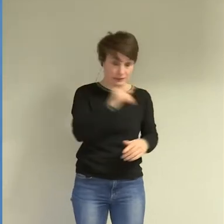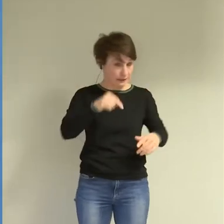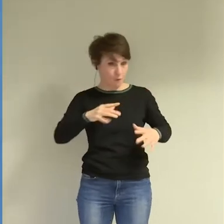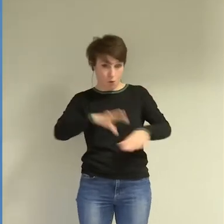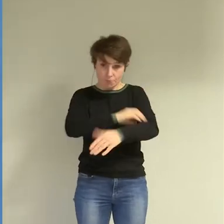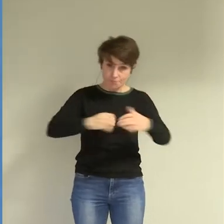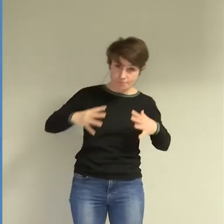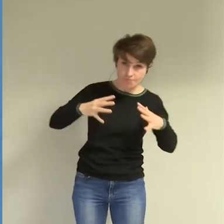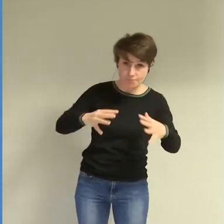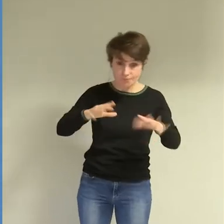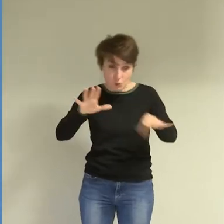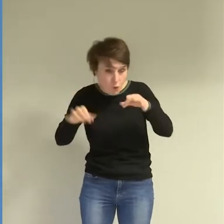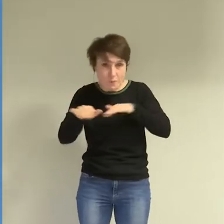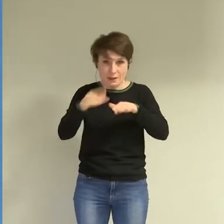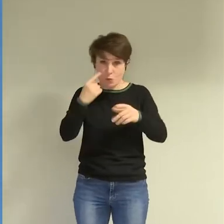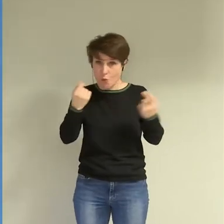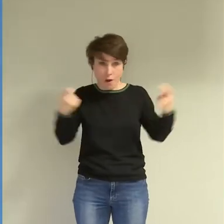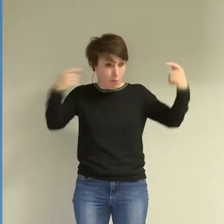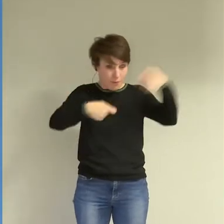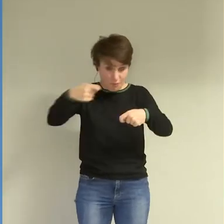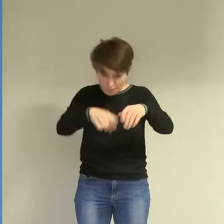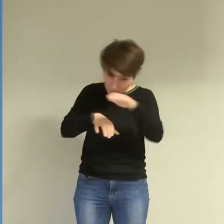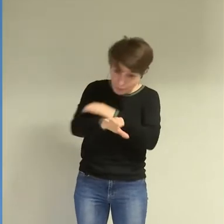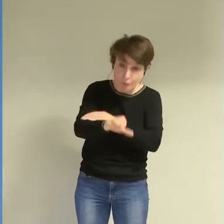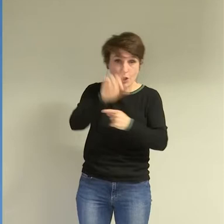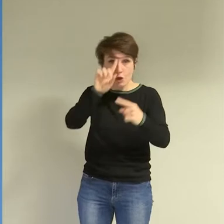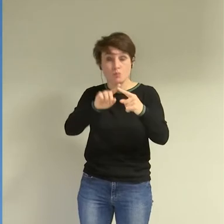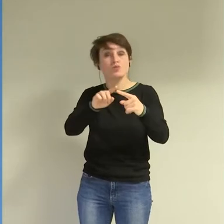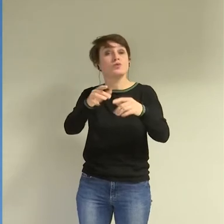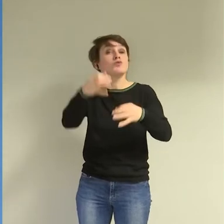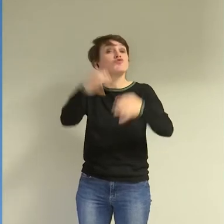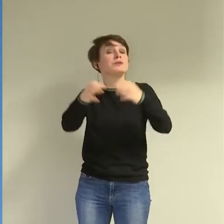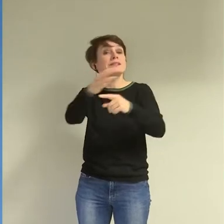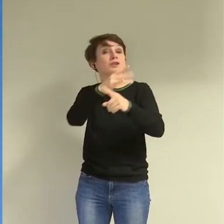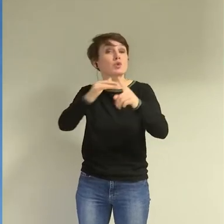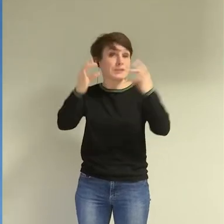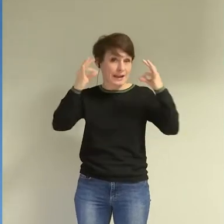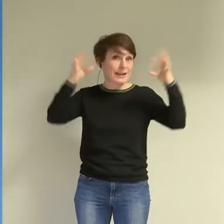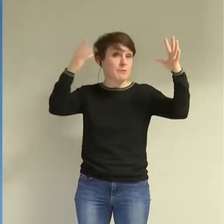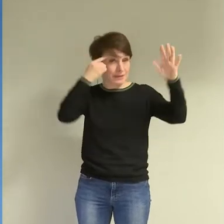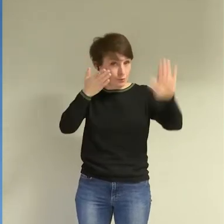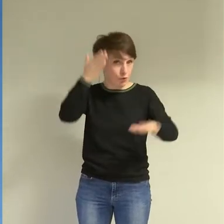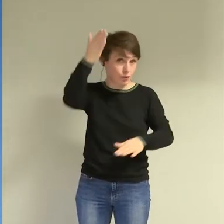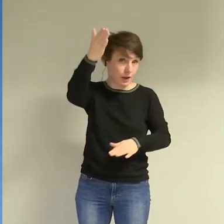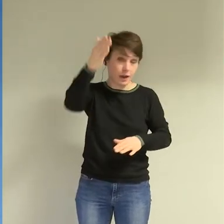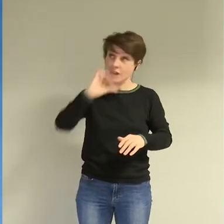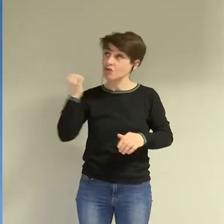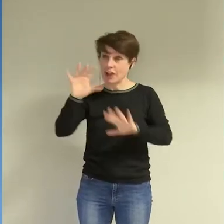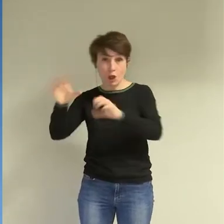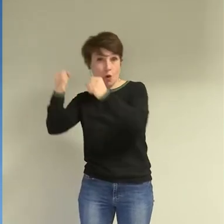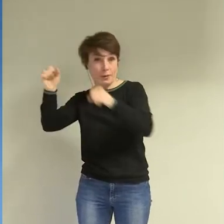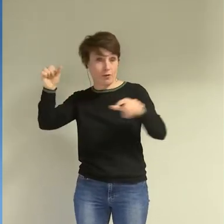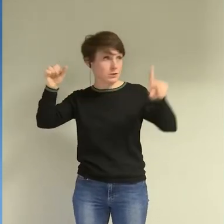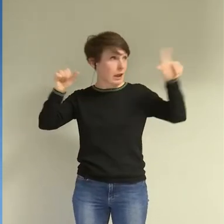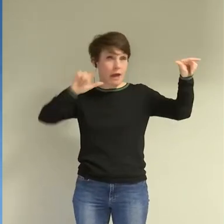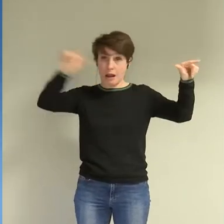aujourd'hui et pour agir agir pour la justice sociale et climatique de demain chacune dans leur domaine de compétences propres pour maximiser